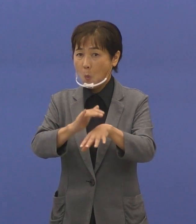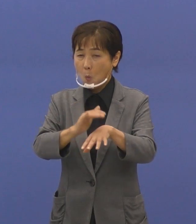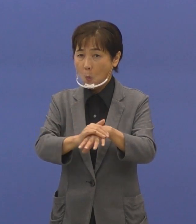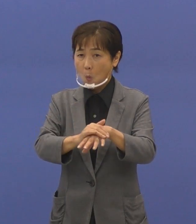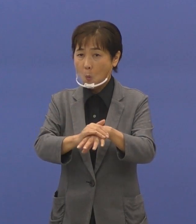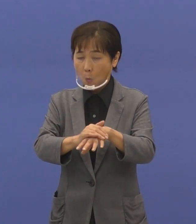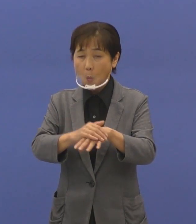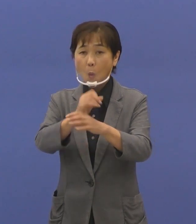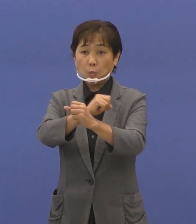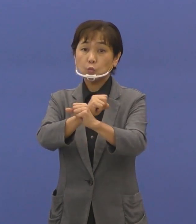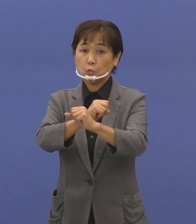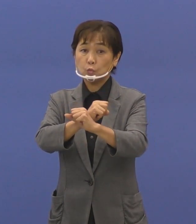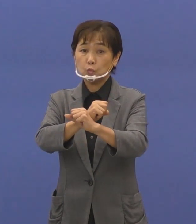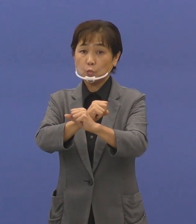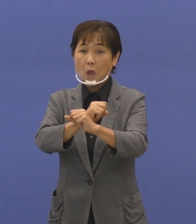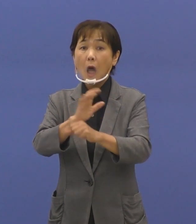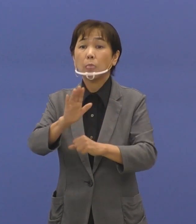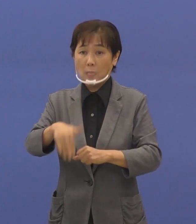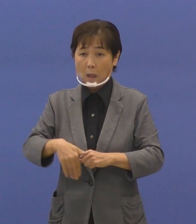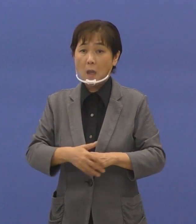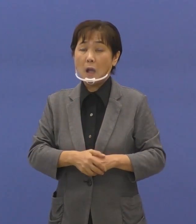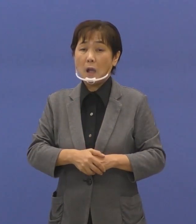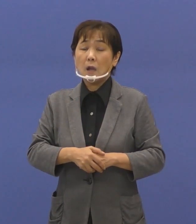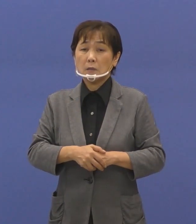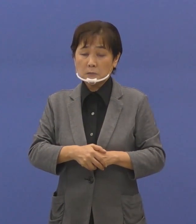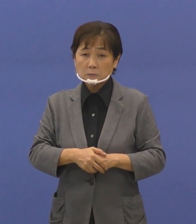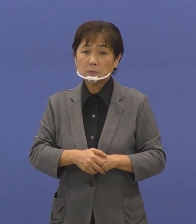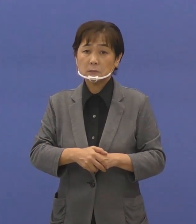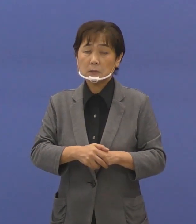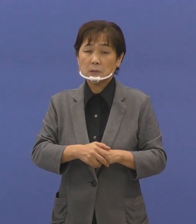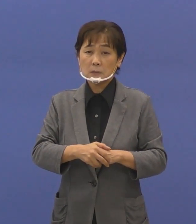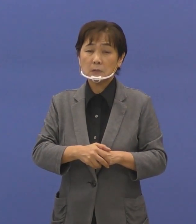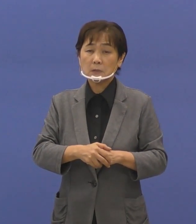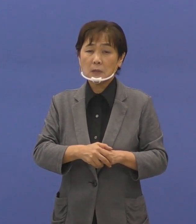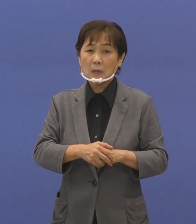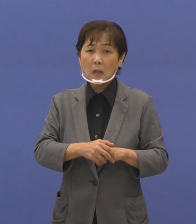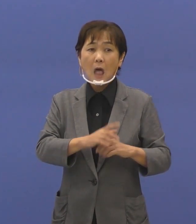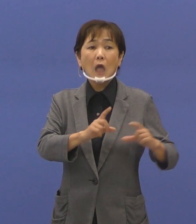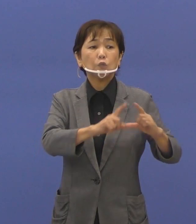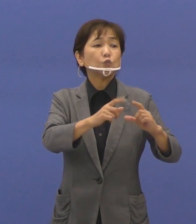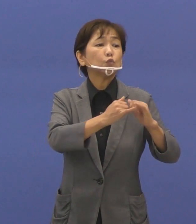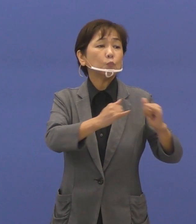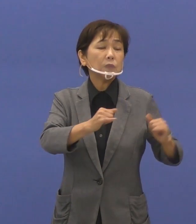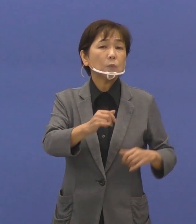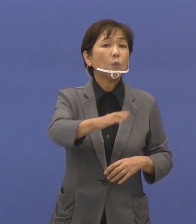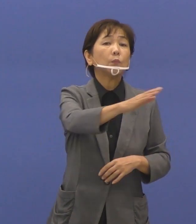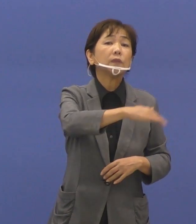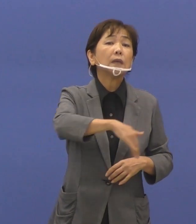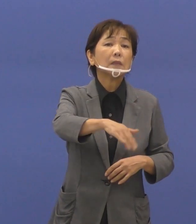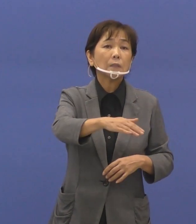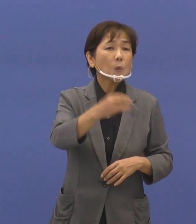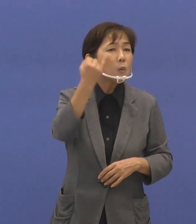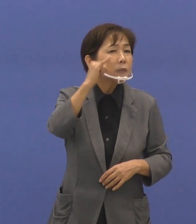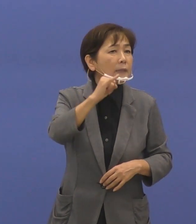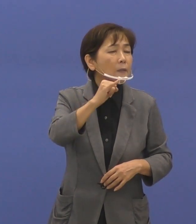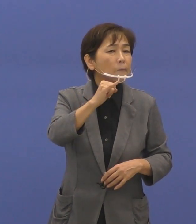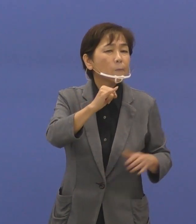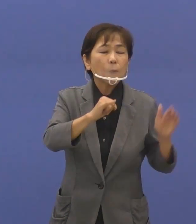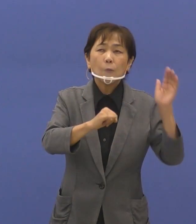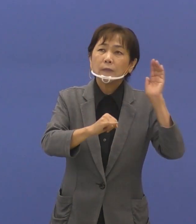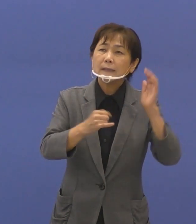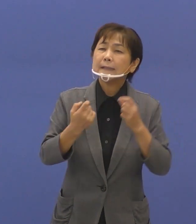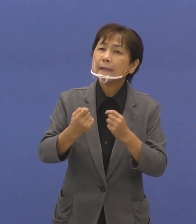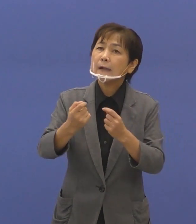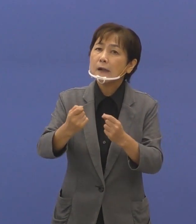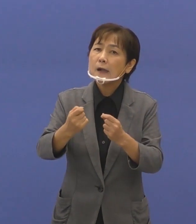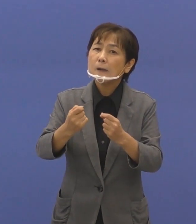したような場所があります。住民の皆さんとこう話し合いながら進めていきますので、一定の時間はかかる